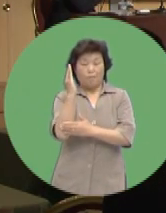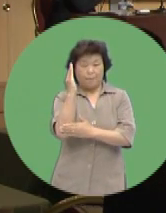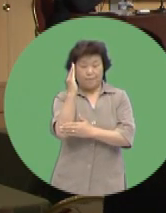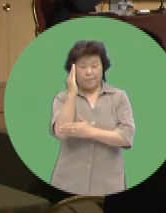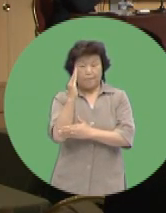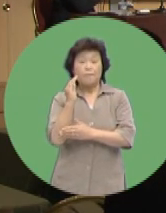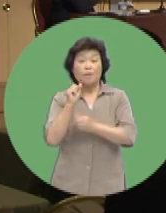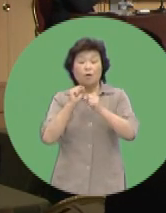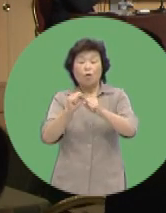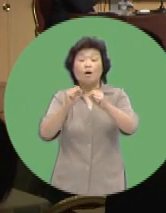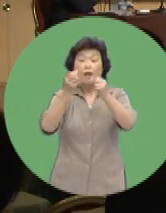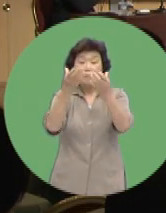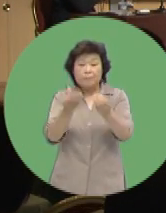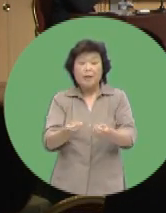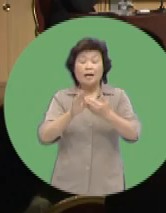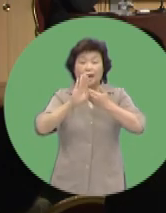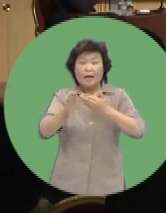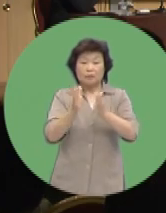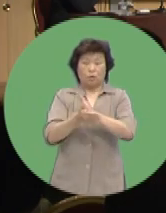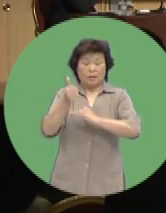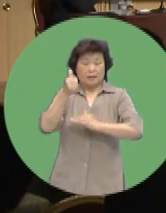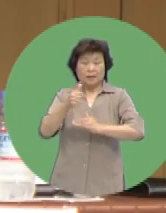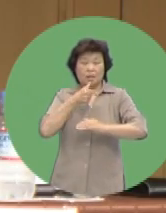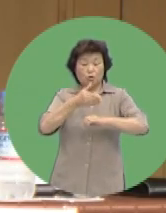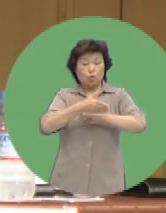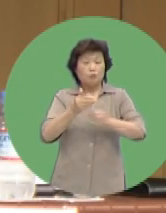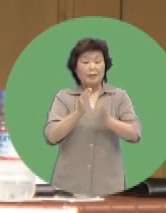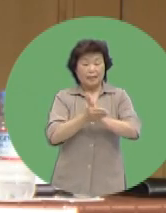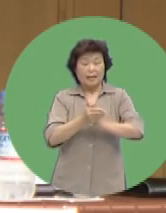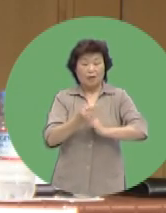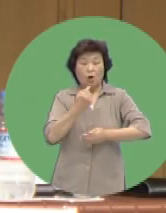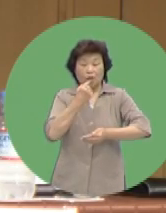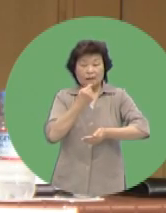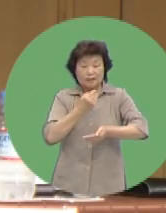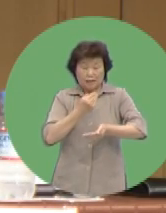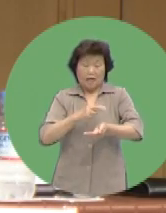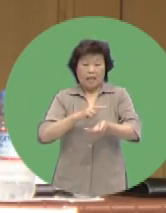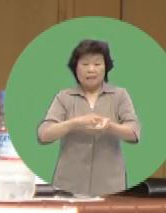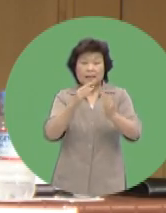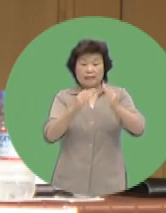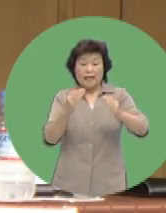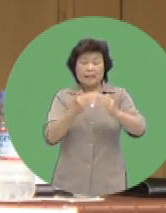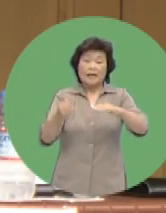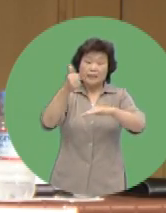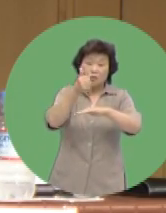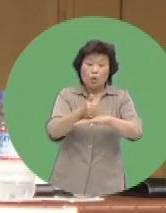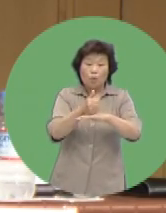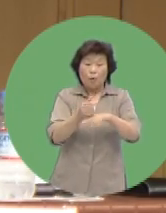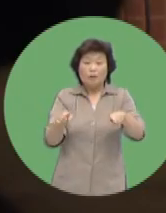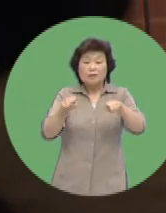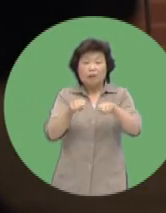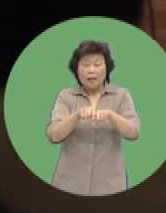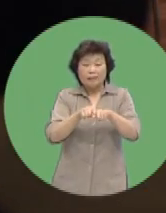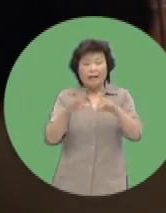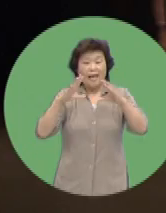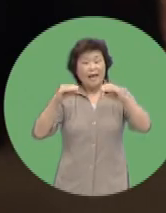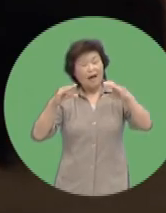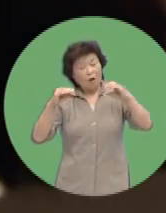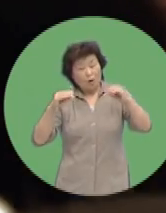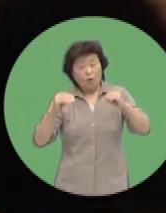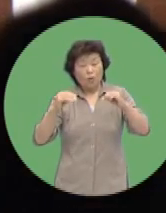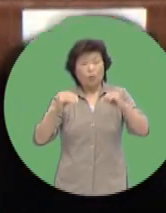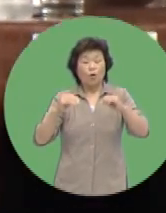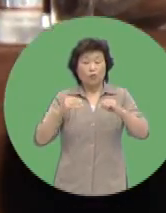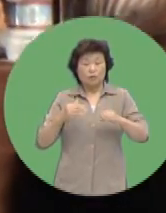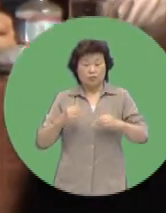た後、飯泉知事や徳島県歯科医師会の和田昭仁会長らも加わり、笑顔が踊る